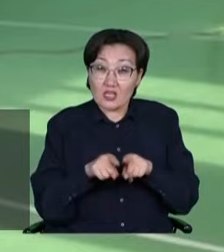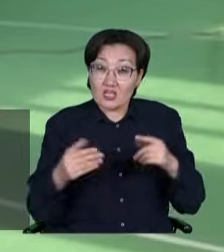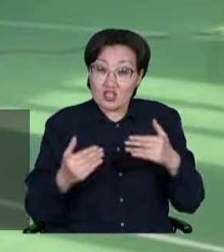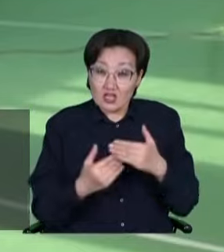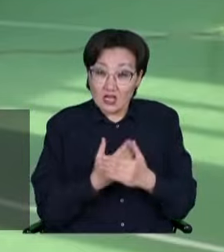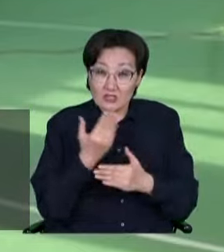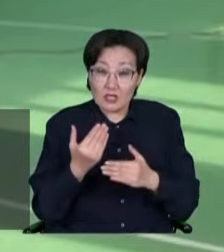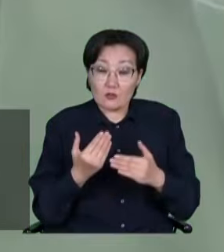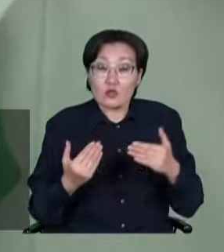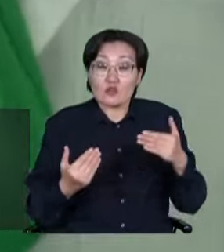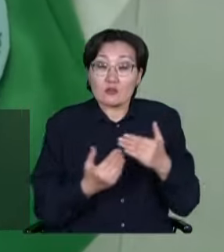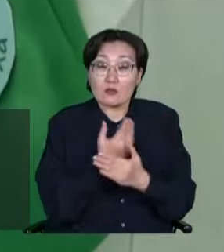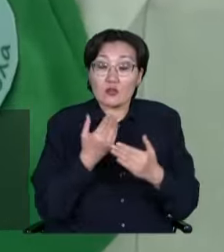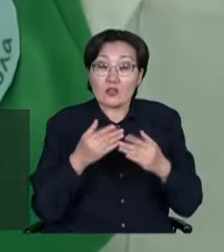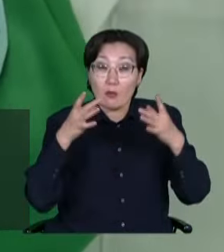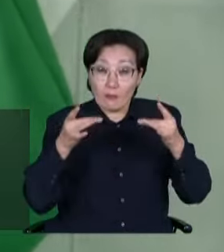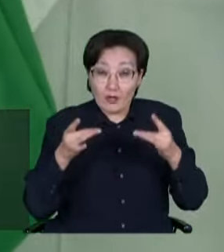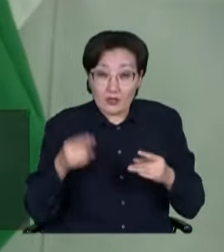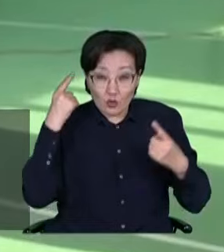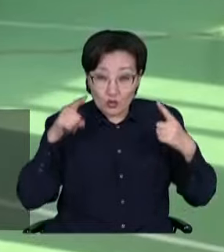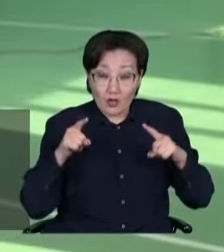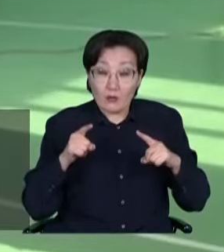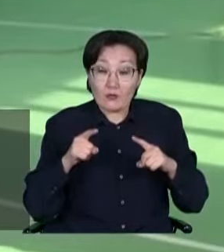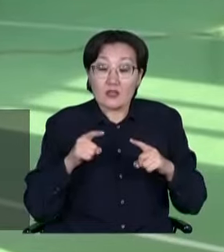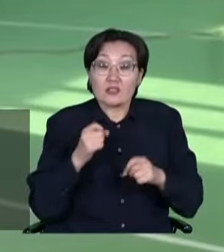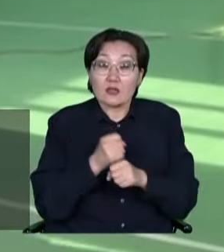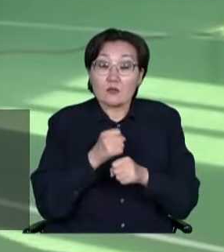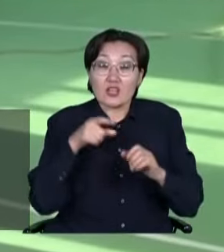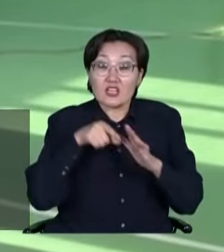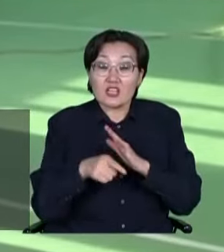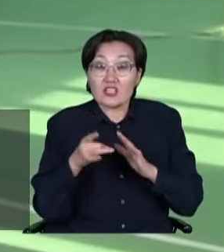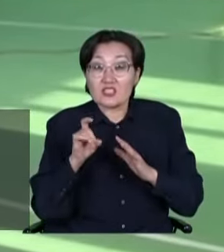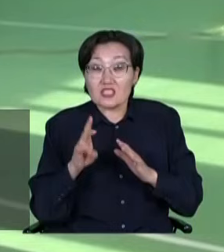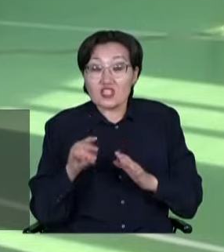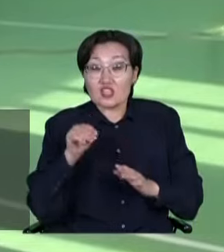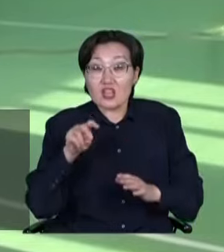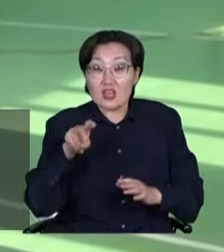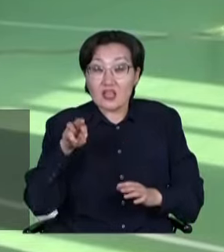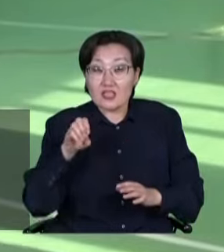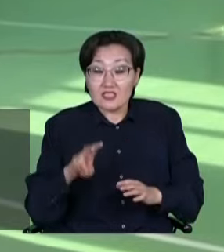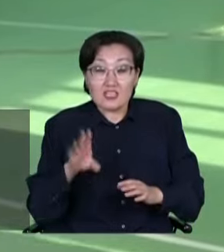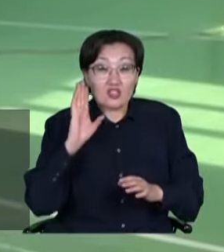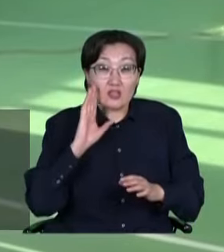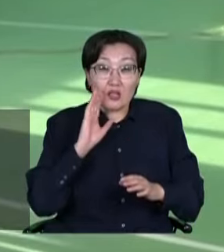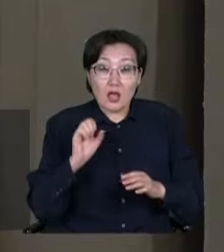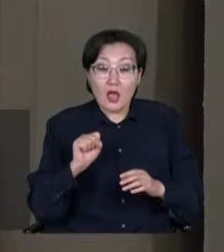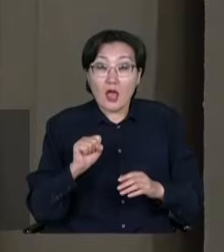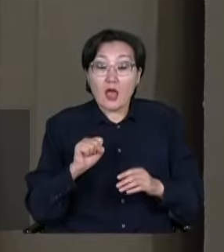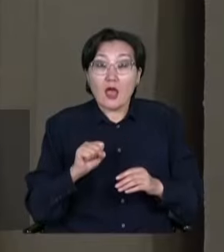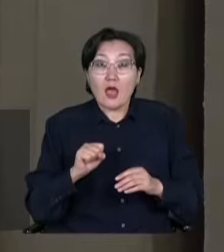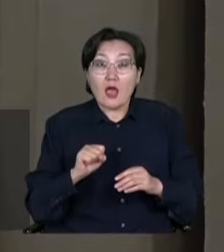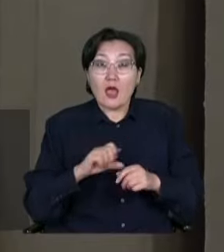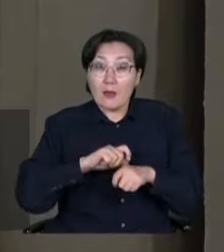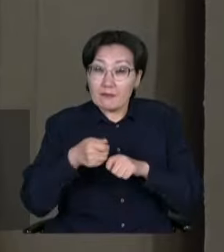жаңадан инновациялық пакеттерді ойлап шығарып жатырмыз. Құрамына бізде глицерин, желатин, су және де пектин қажет болады.